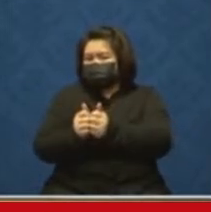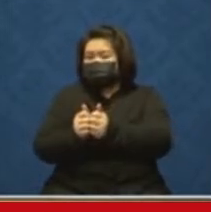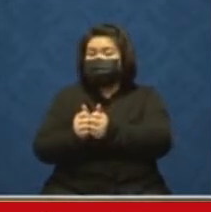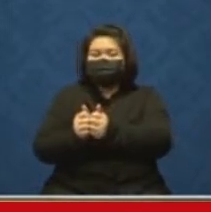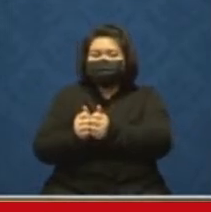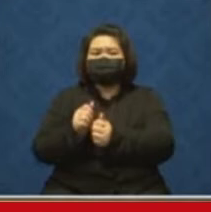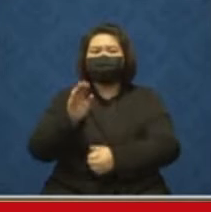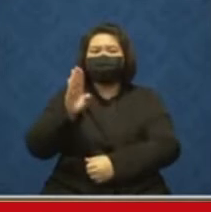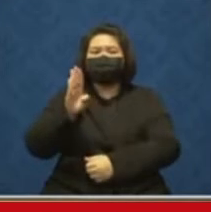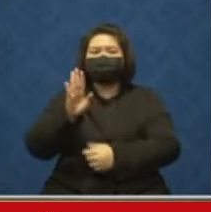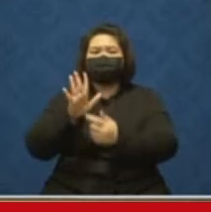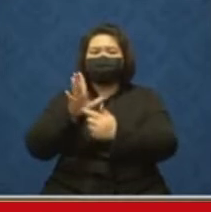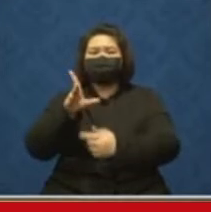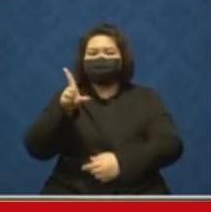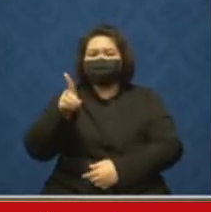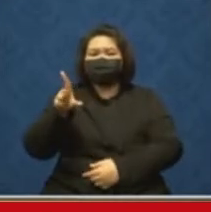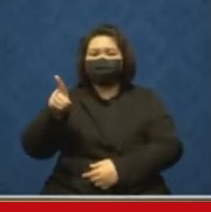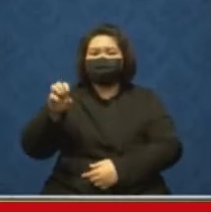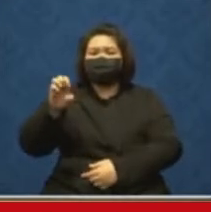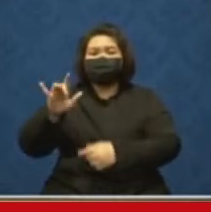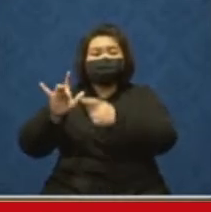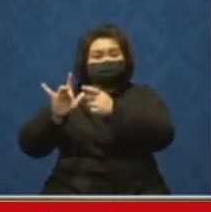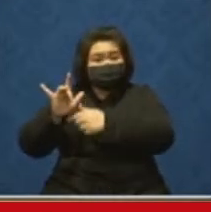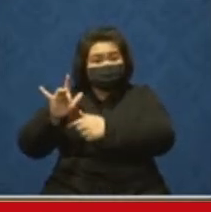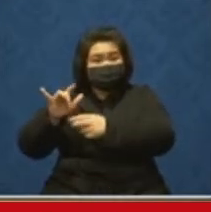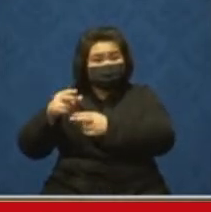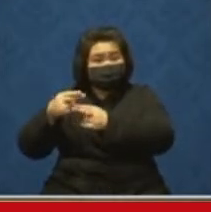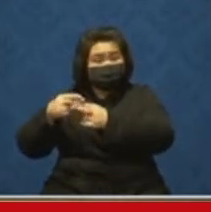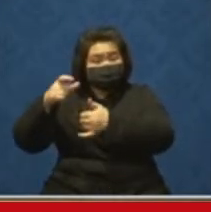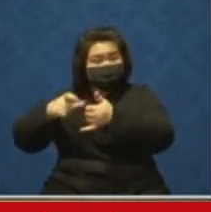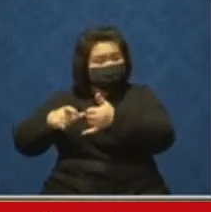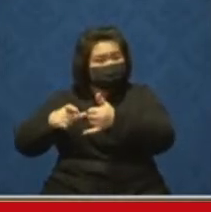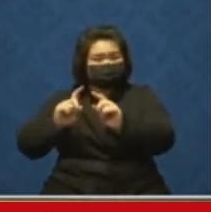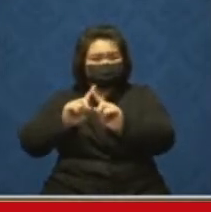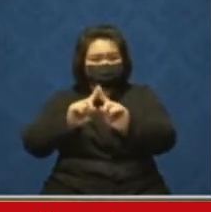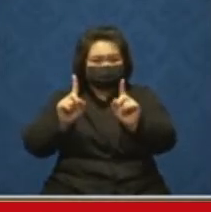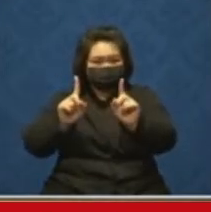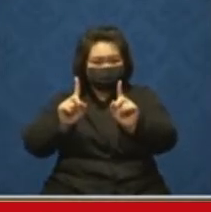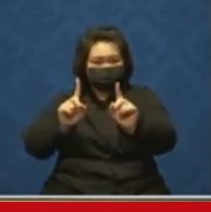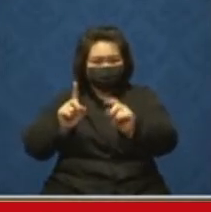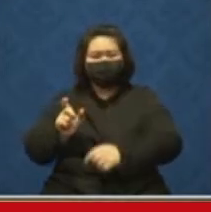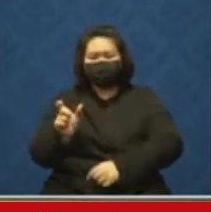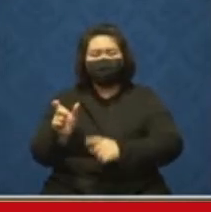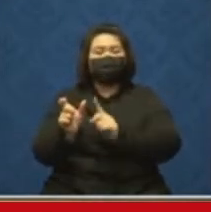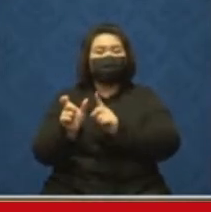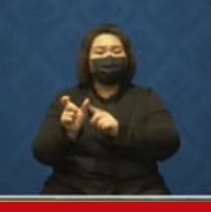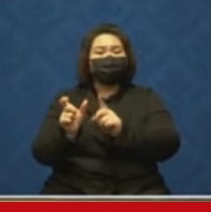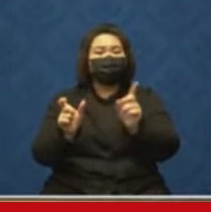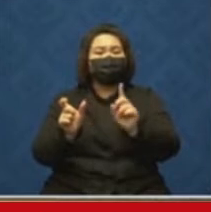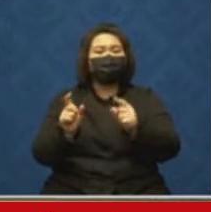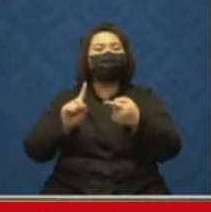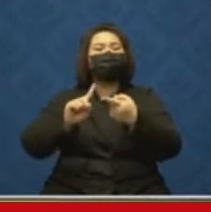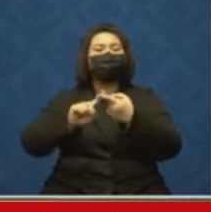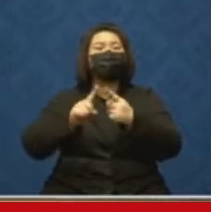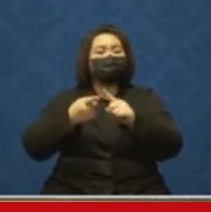Buddy ในที่นี้ไม่ใชชอคนนะครับBuddyนที่นี้หมายถึงเพื่อน